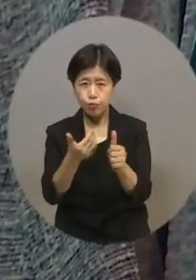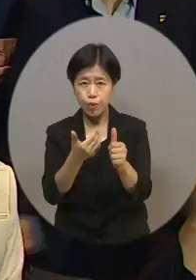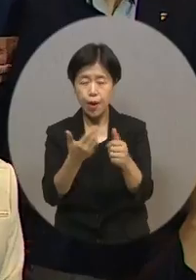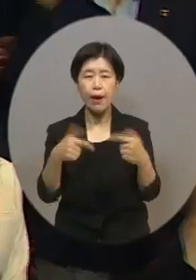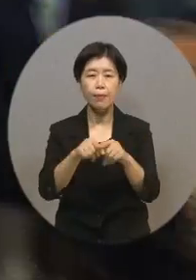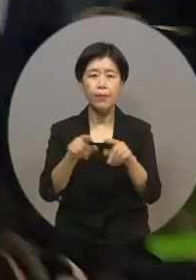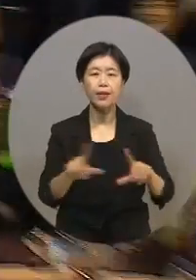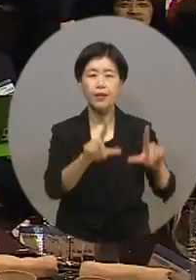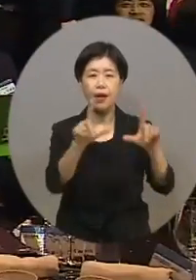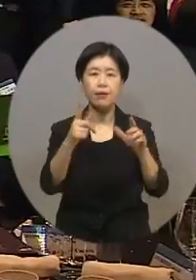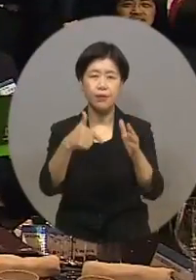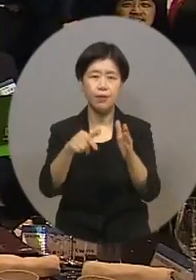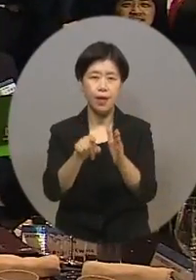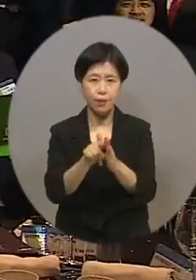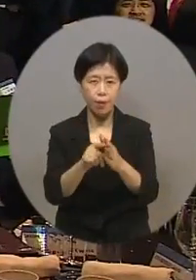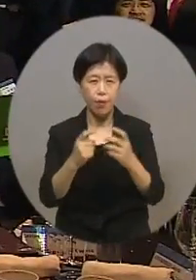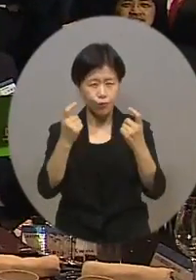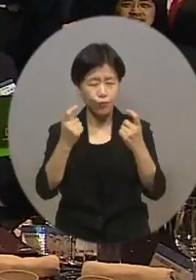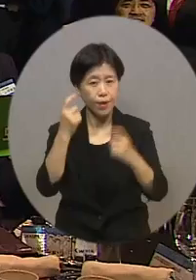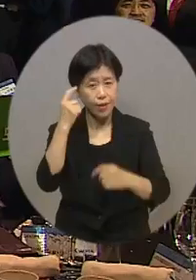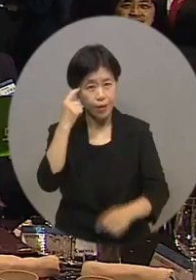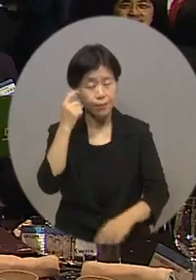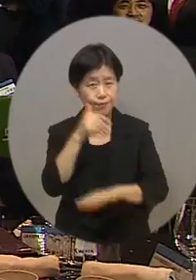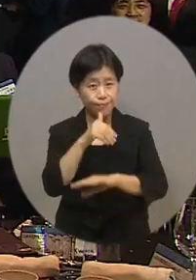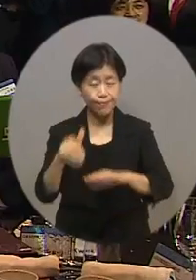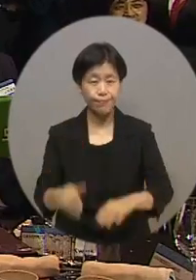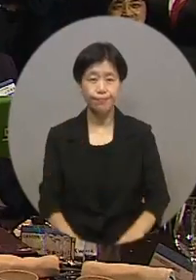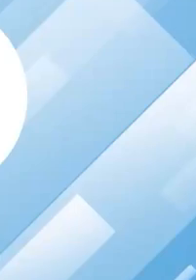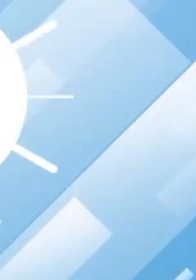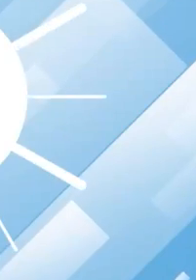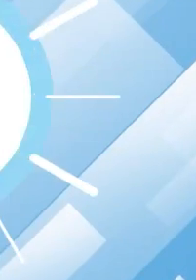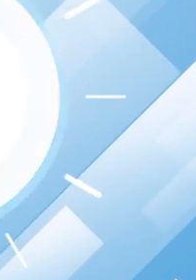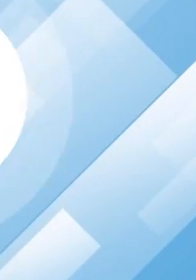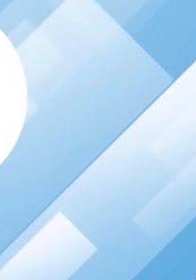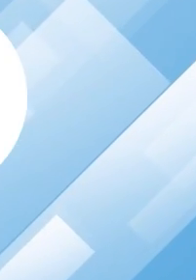위한 여정을 지속할 계획입니다 di